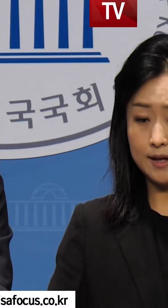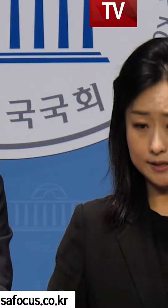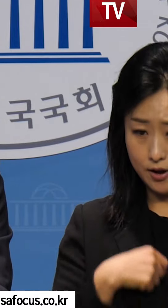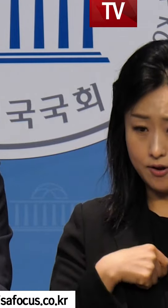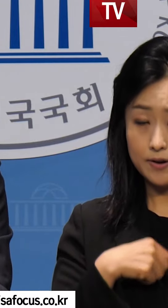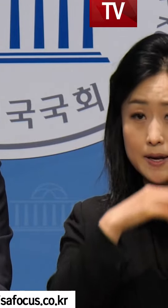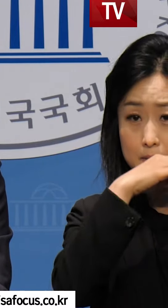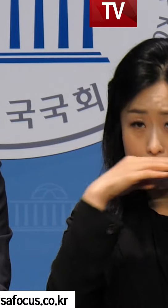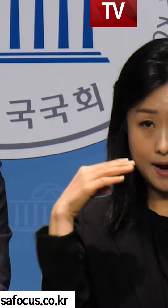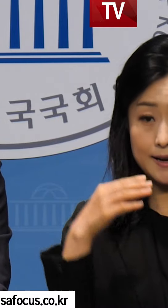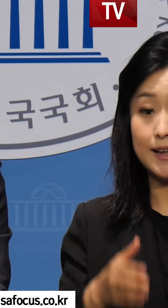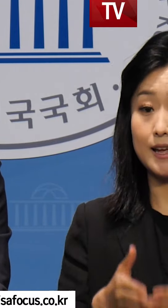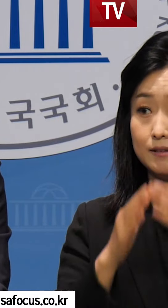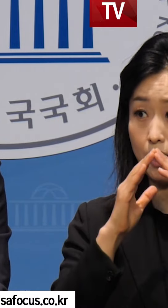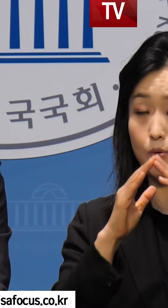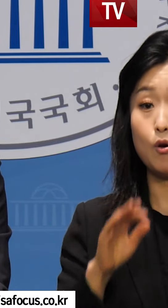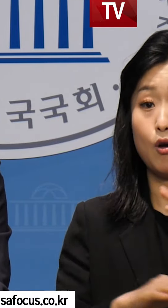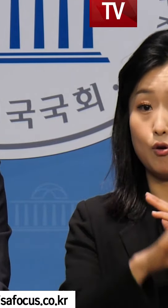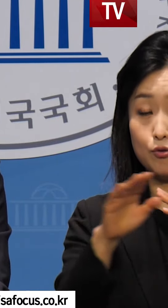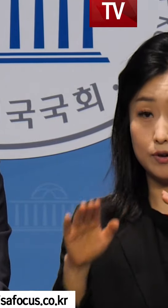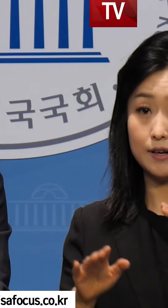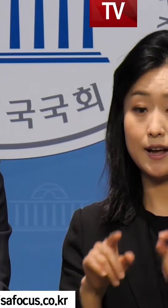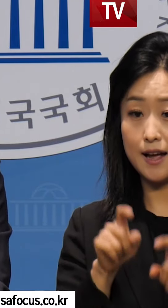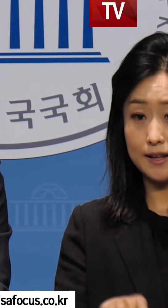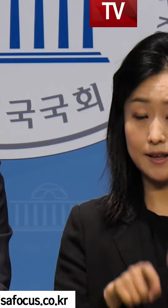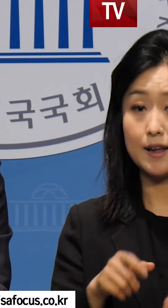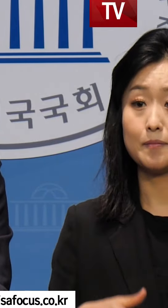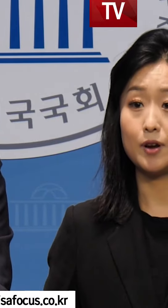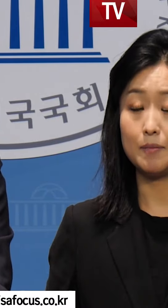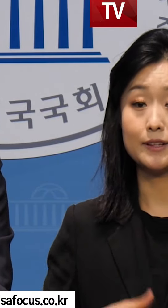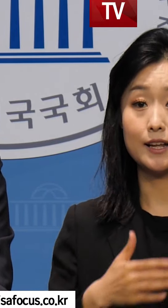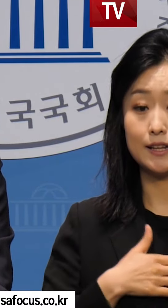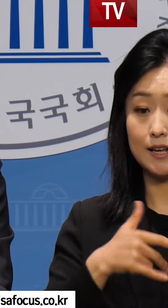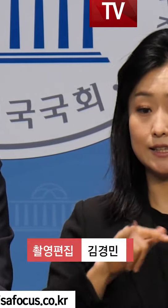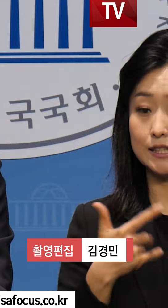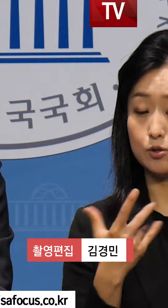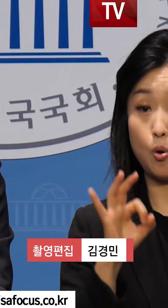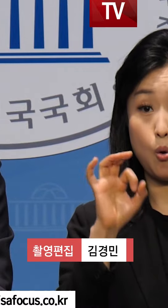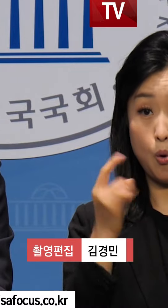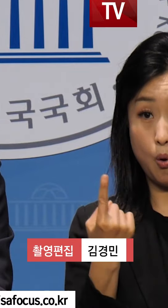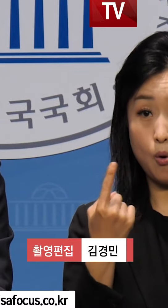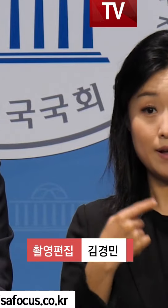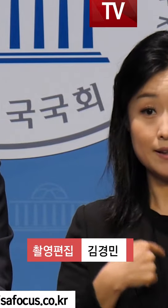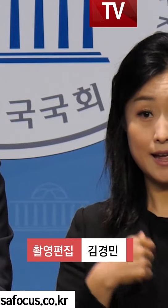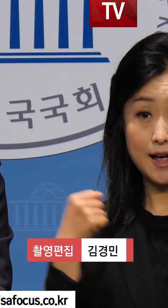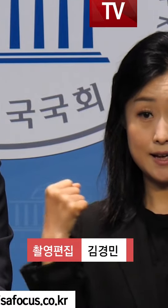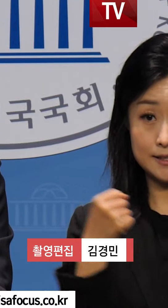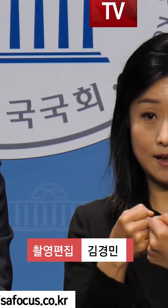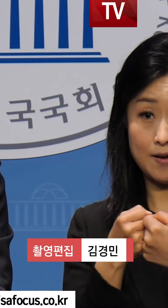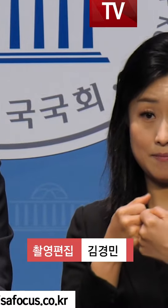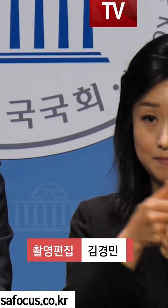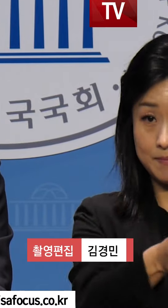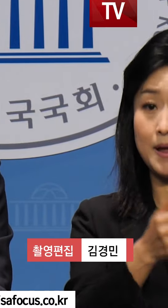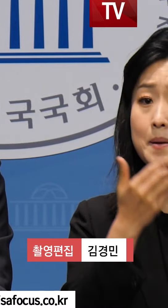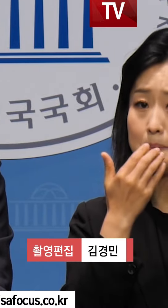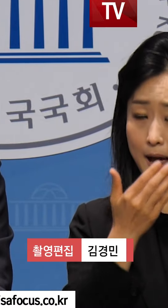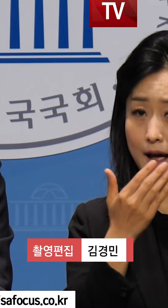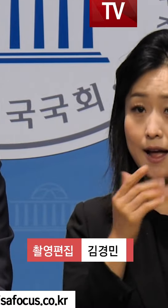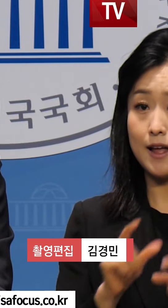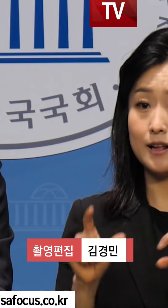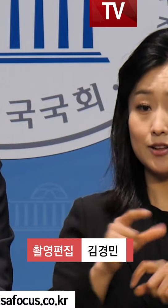상식을 세우는 것이 우리가 가야 할 길입니다. 저 진종호 결코 이 싸움을 중단하지 않겠습니다.